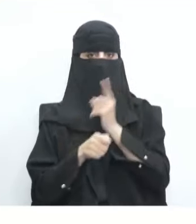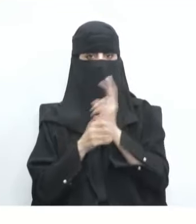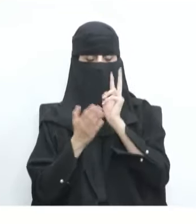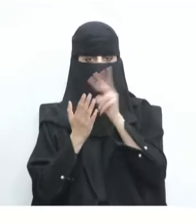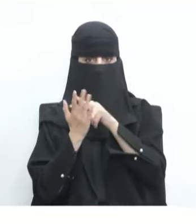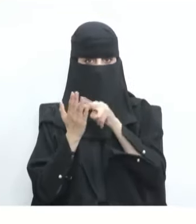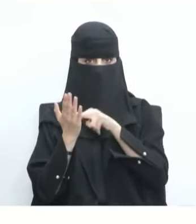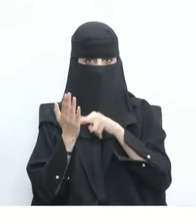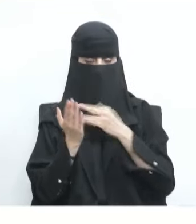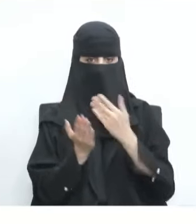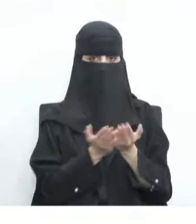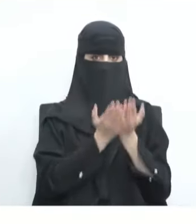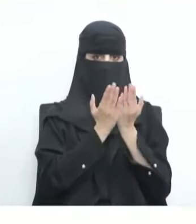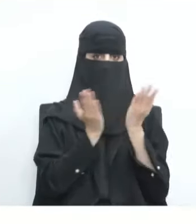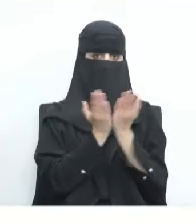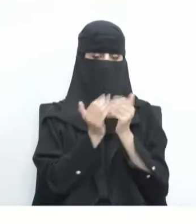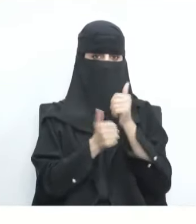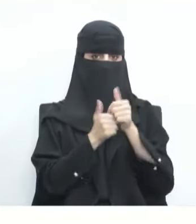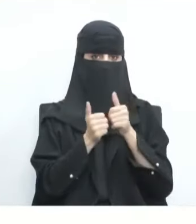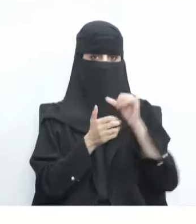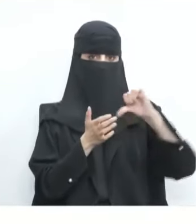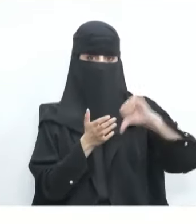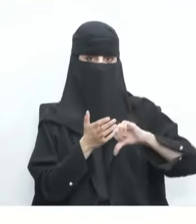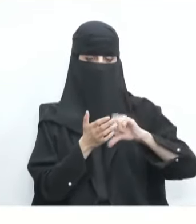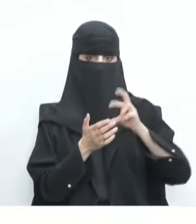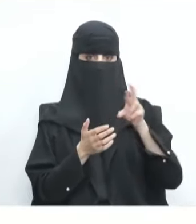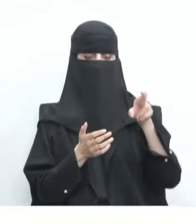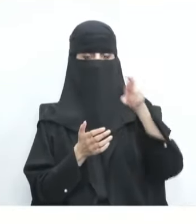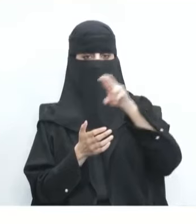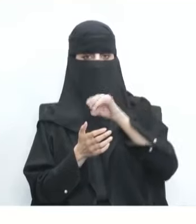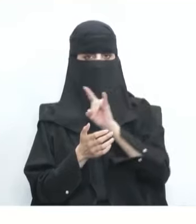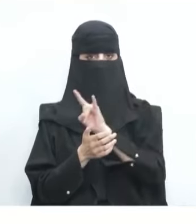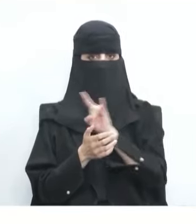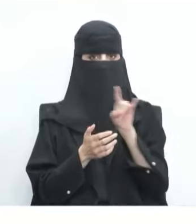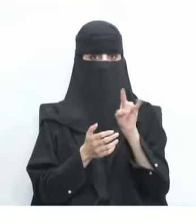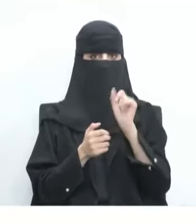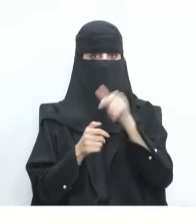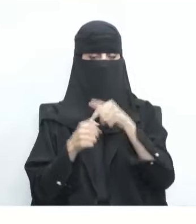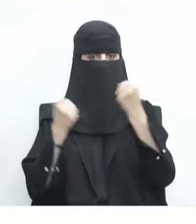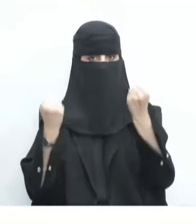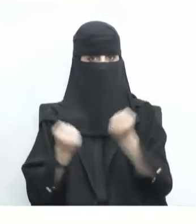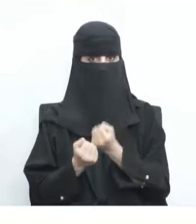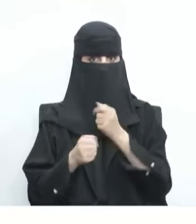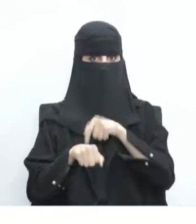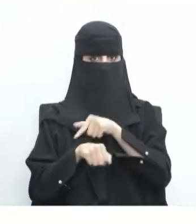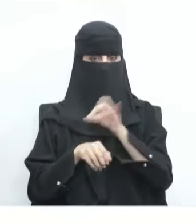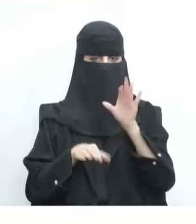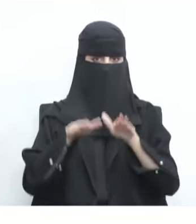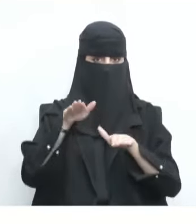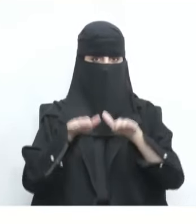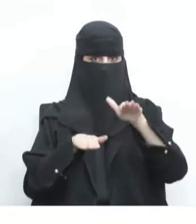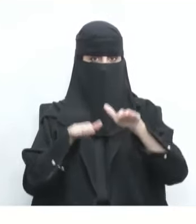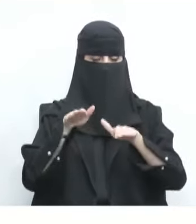قراءه الكتب عن مذاكره الدروس فقالت رزان لا حاولي ان توفقي بينهما